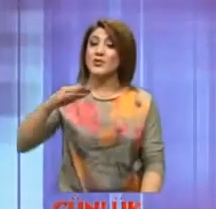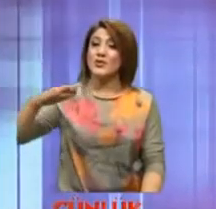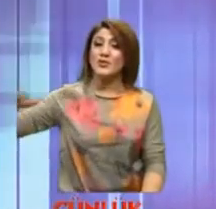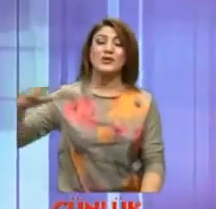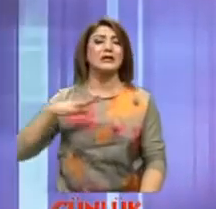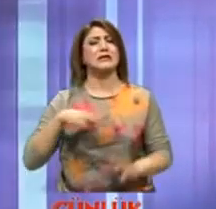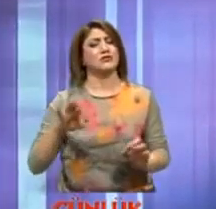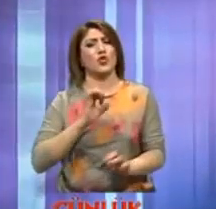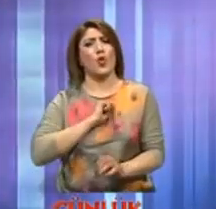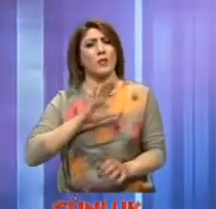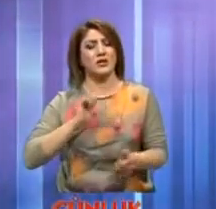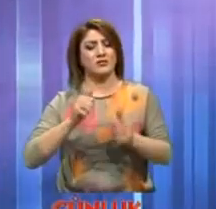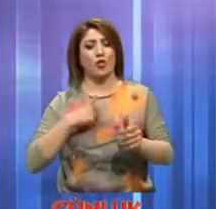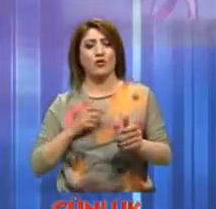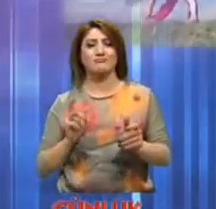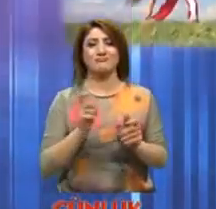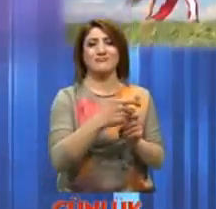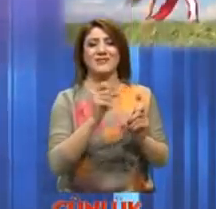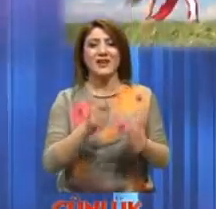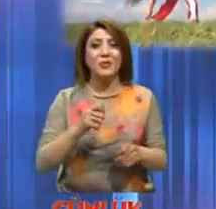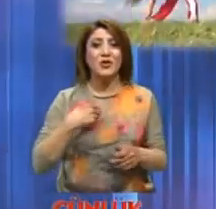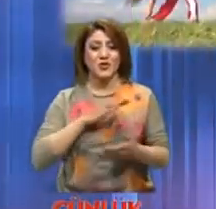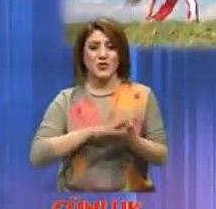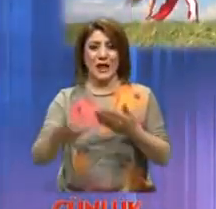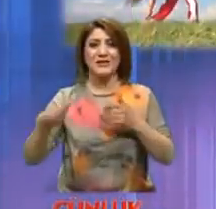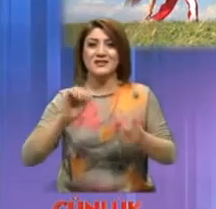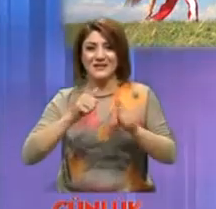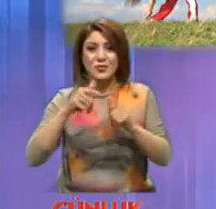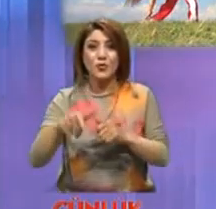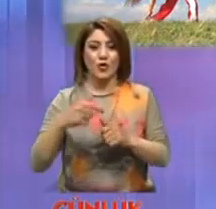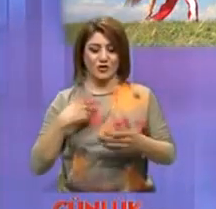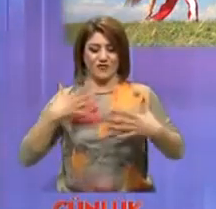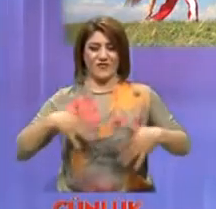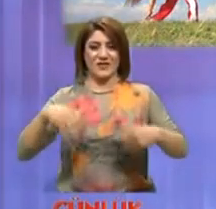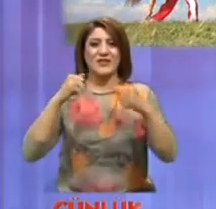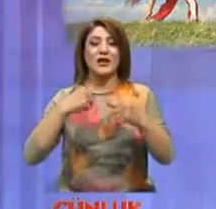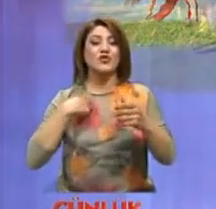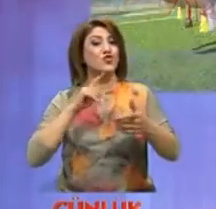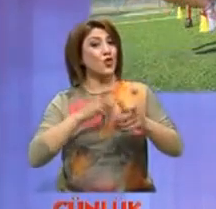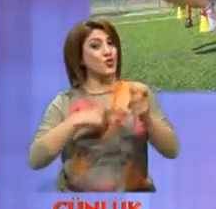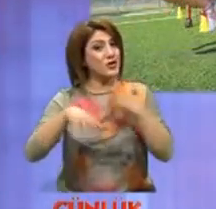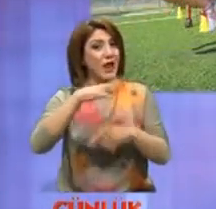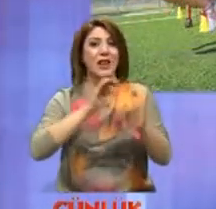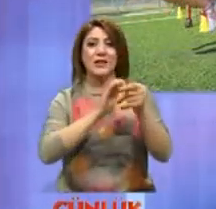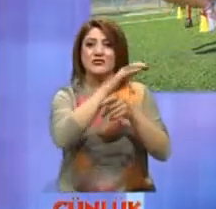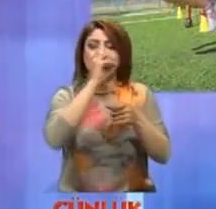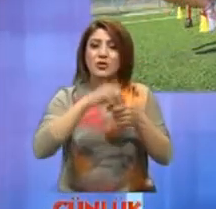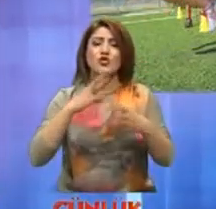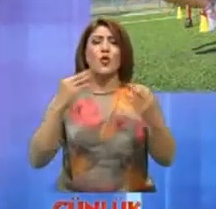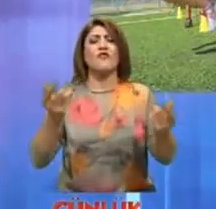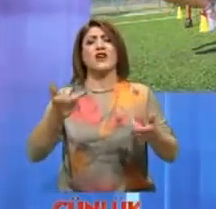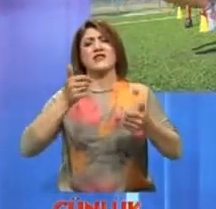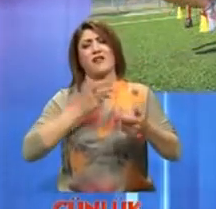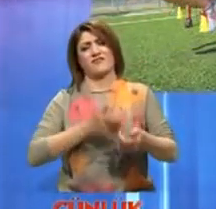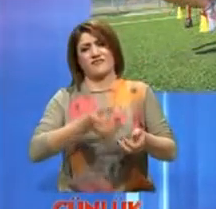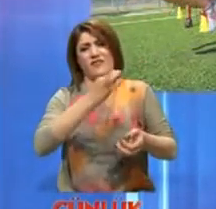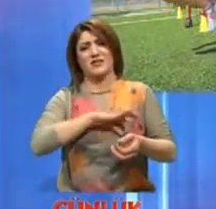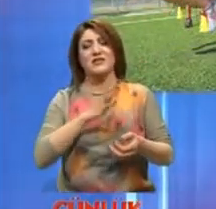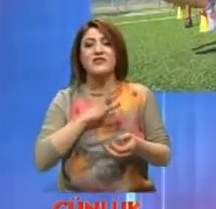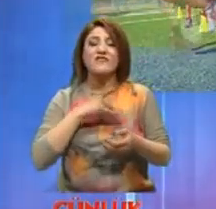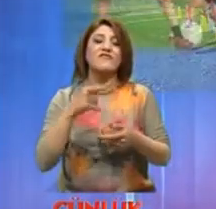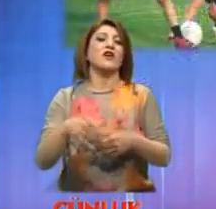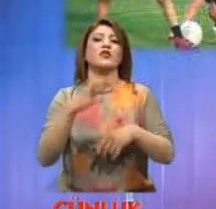Çocuklarınızı hiç korkmadan spora yönlendirin. Düzenli sporun çocukların fiziksel sağlığına ve sosyal hayatlarına sayamayacağım kadar çok faydası var diyen Dr.